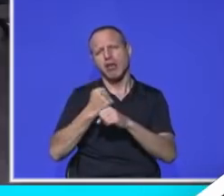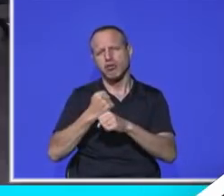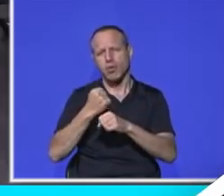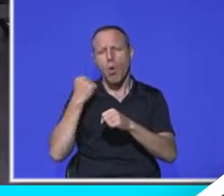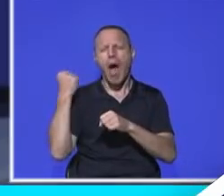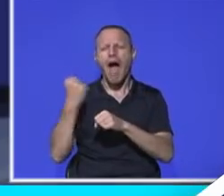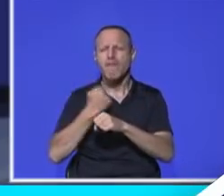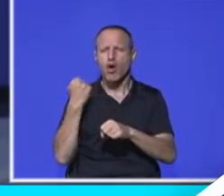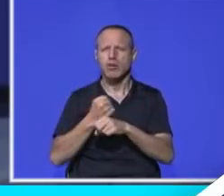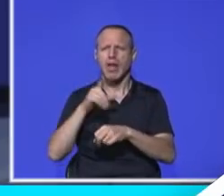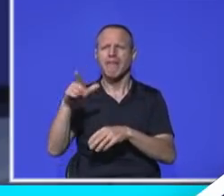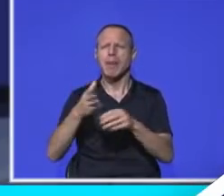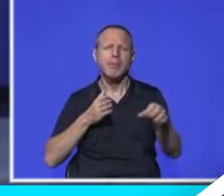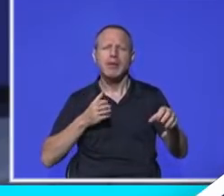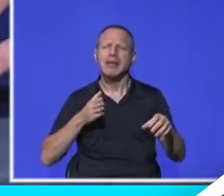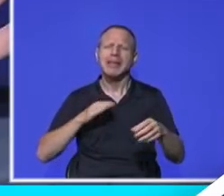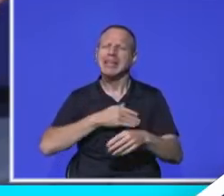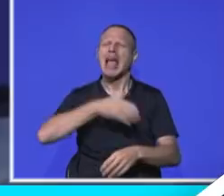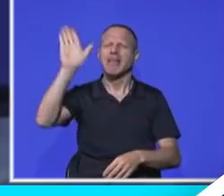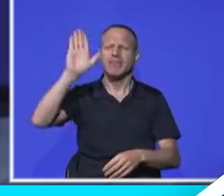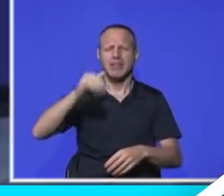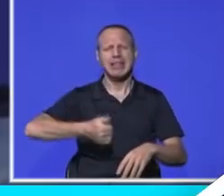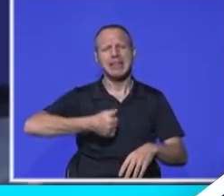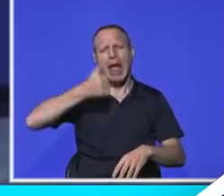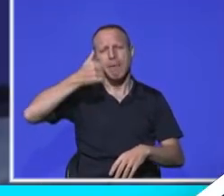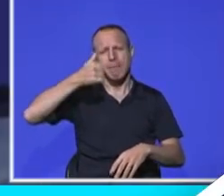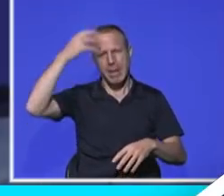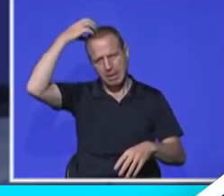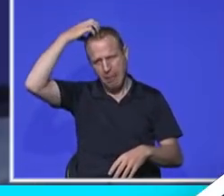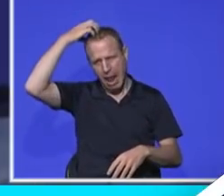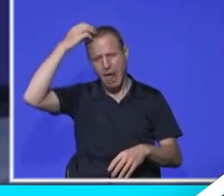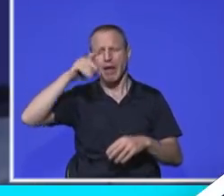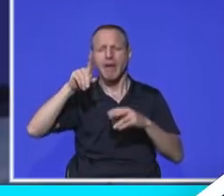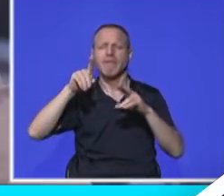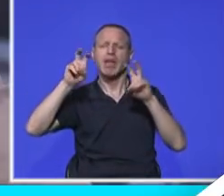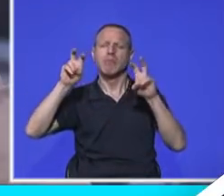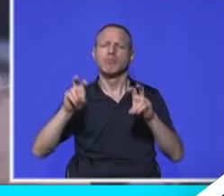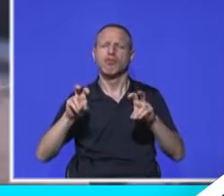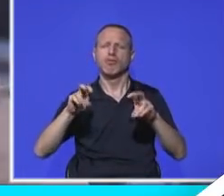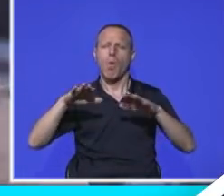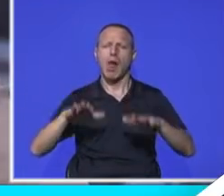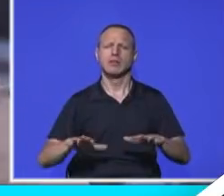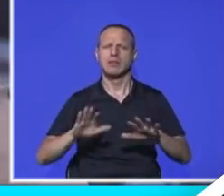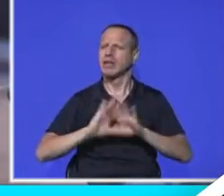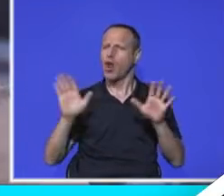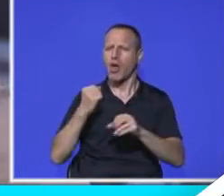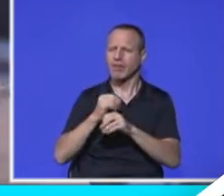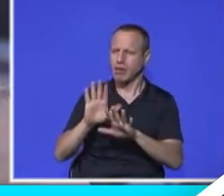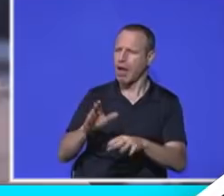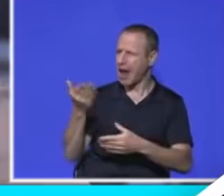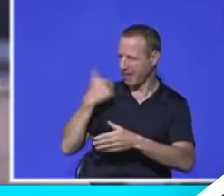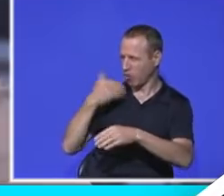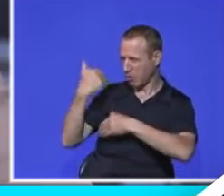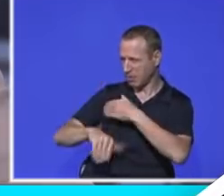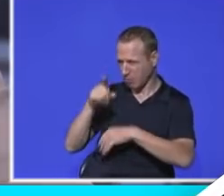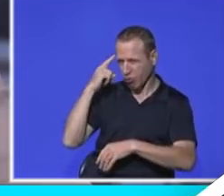ואת המלך, ואז הם יבואו על המוכן והתיישבו על הכיסא. זה לא עובד ככה. לפני שאנחנו מסיימים, אתה חושב שאנחנו לפני הידרדרות